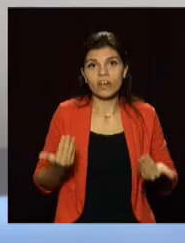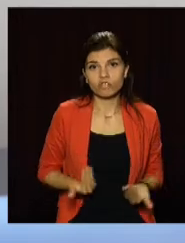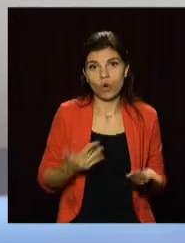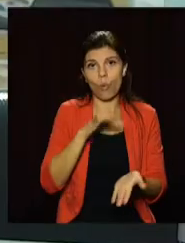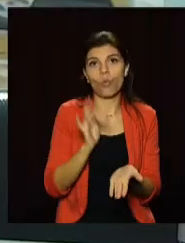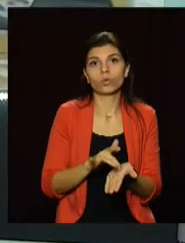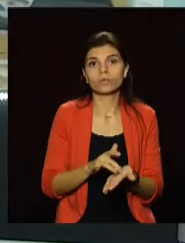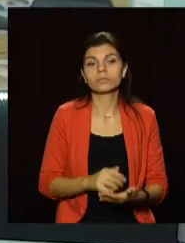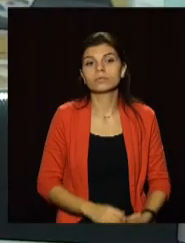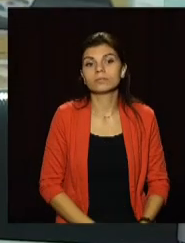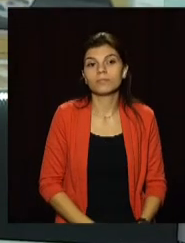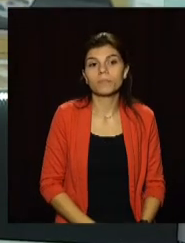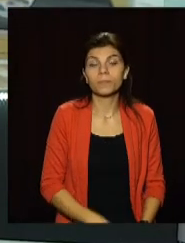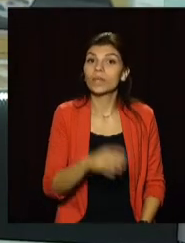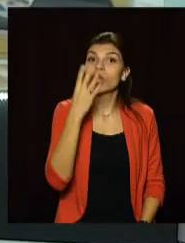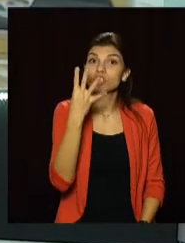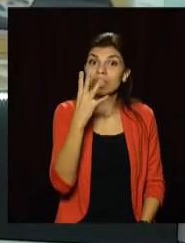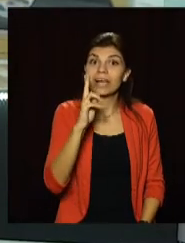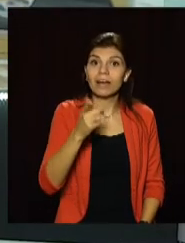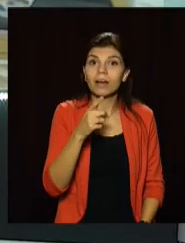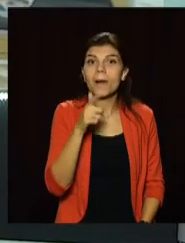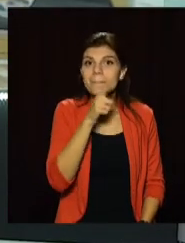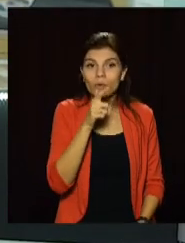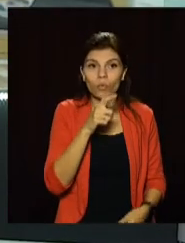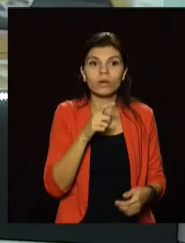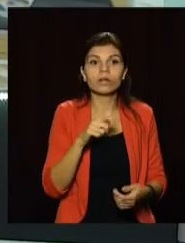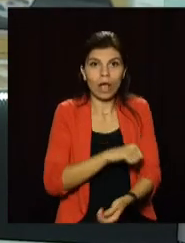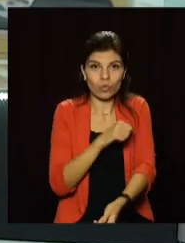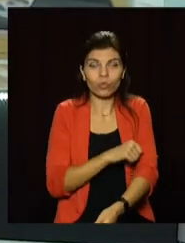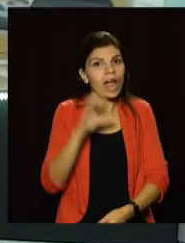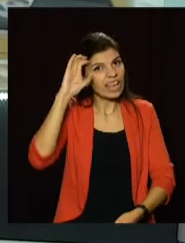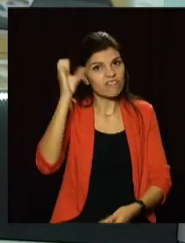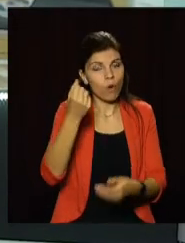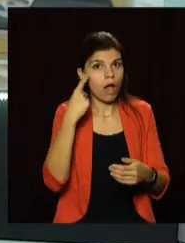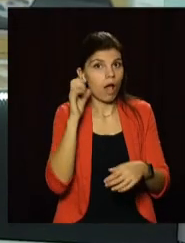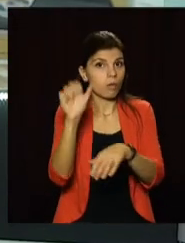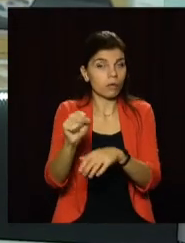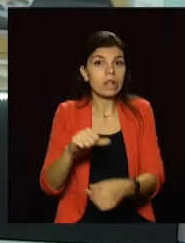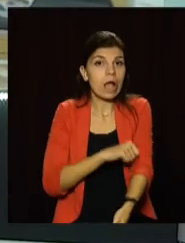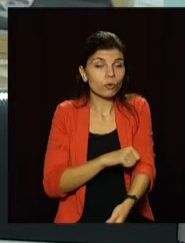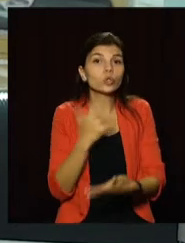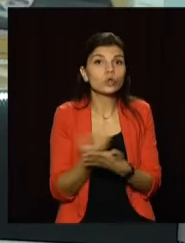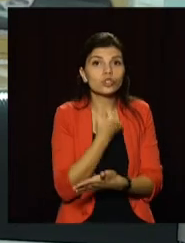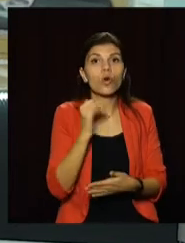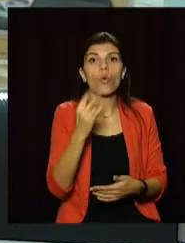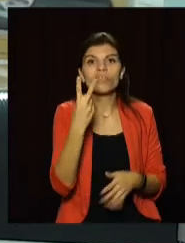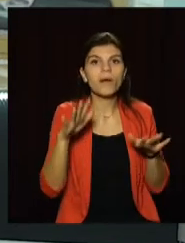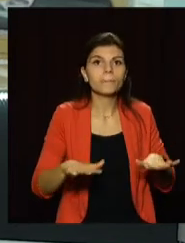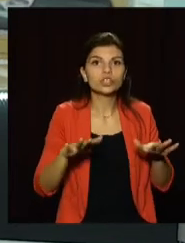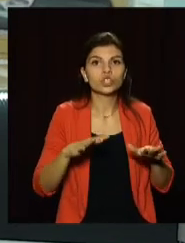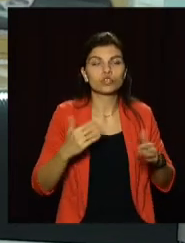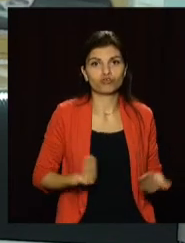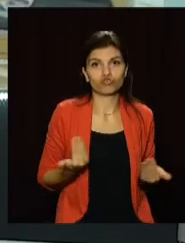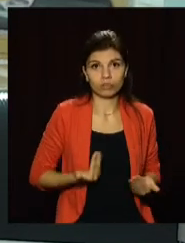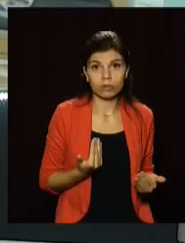города. 4 кілограми марихуани виявили правоохоронці Кривого Рогу. Наркотики вони знайшли у двох місцевих